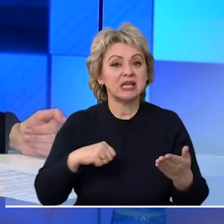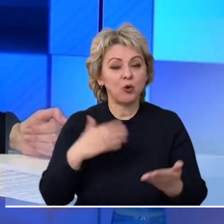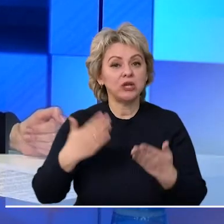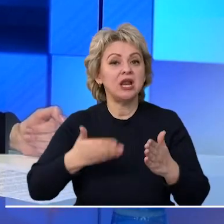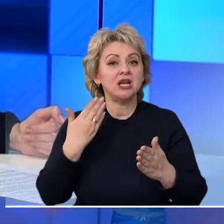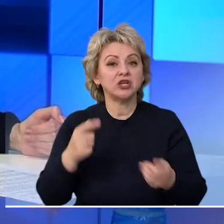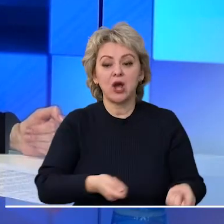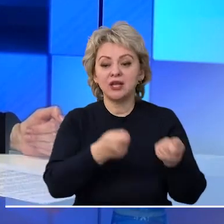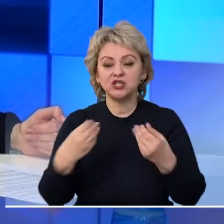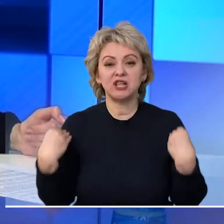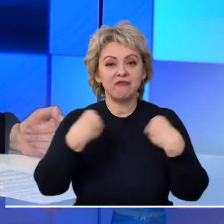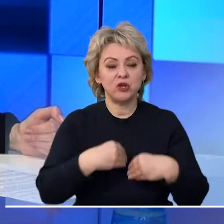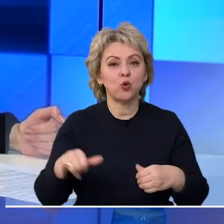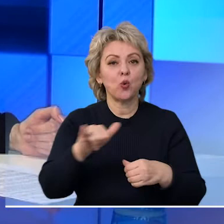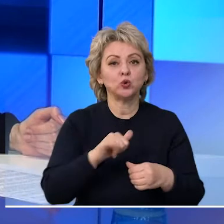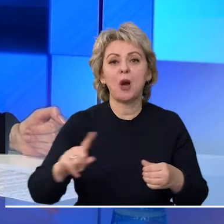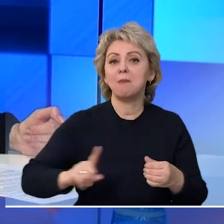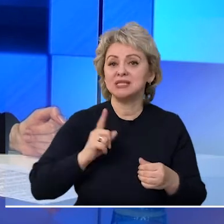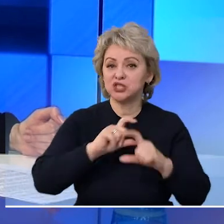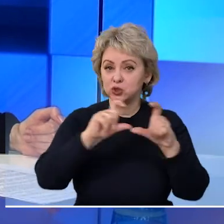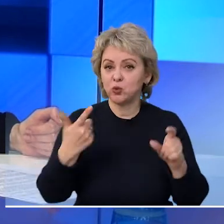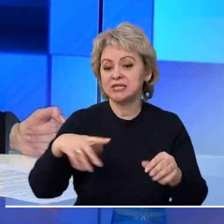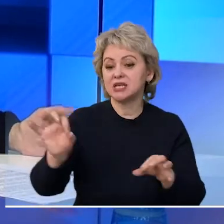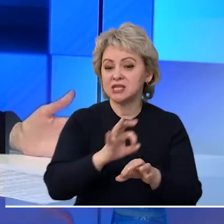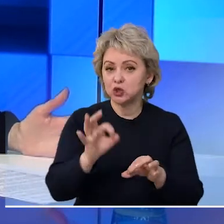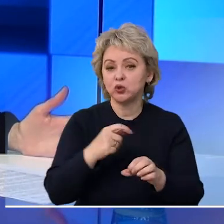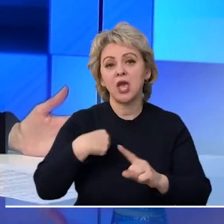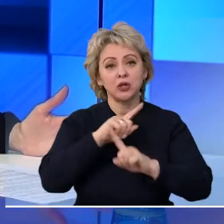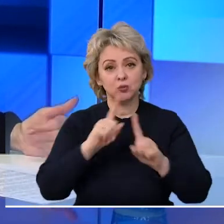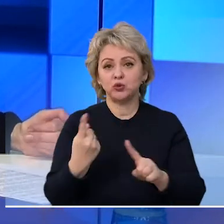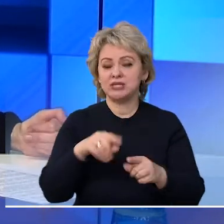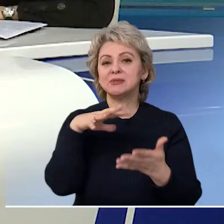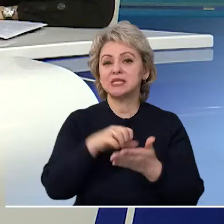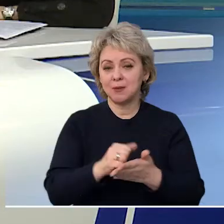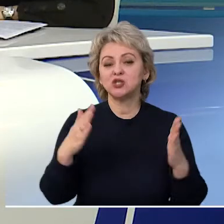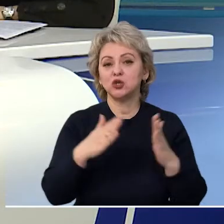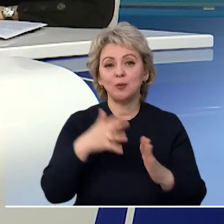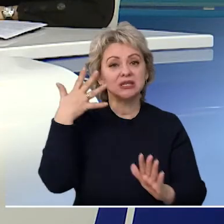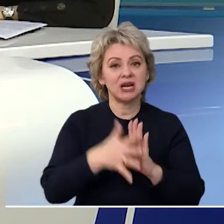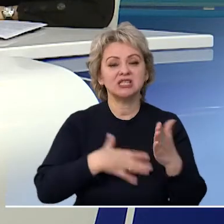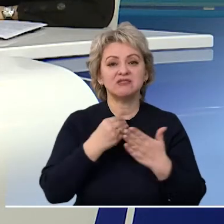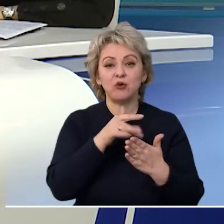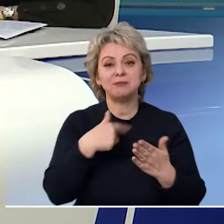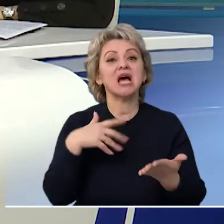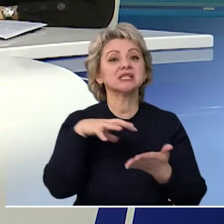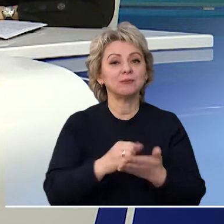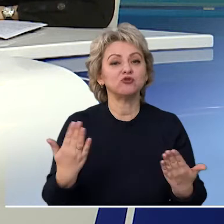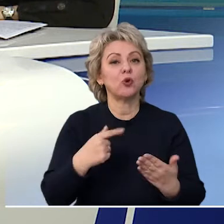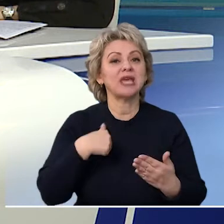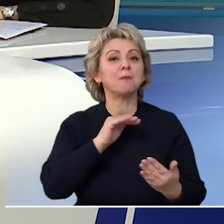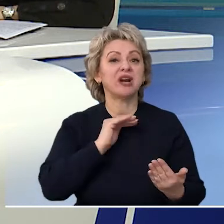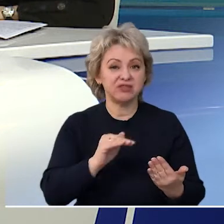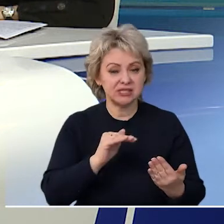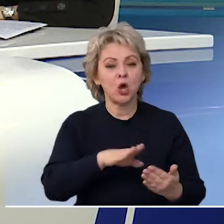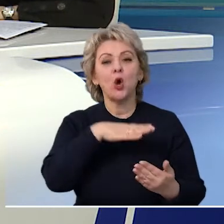это самому, или мне легче отнести вещь куда-то в мастерскую, где мне ее зашьют, и я не буду этим заниматься дома, да, тратить свое время, я займусь тем, в чем